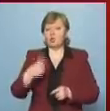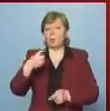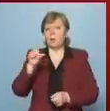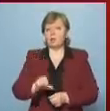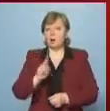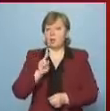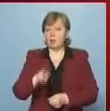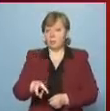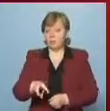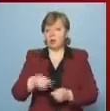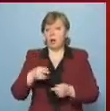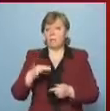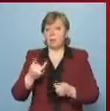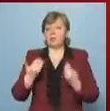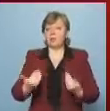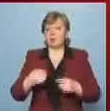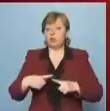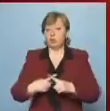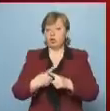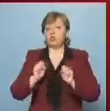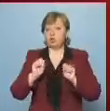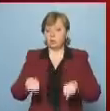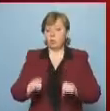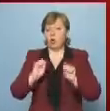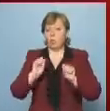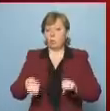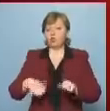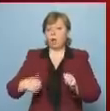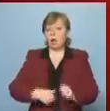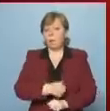при сегодняшних технических возможностях можно ее и обойти.